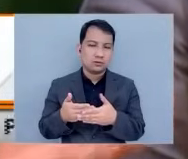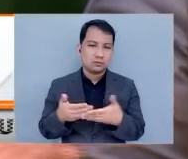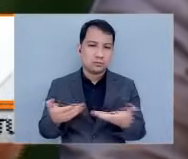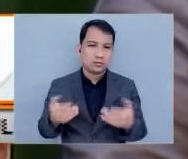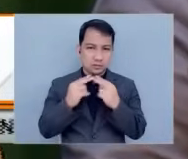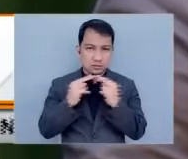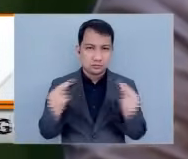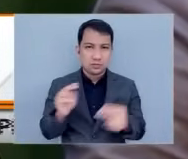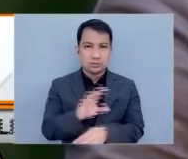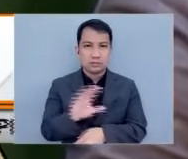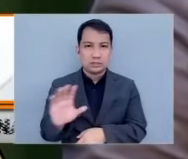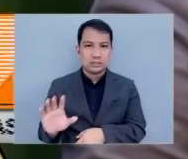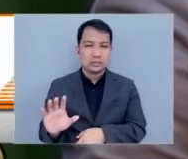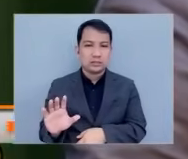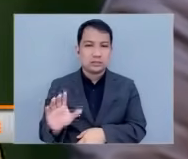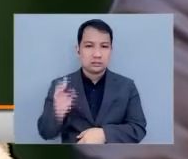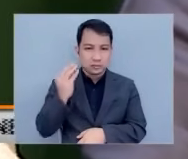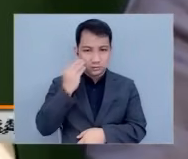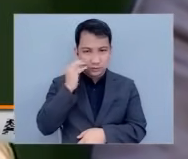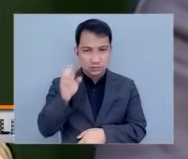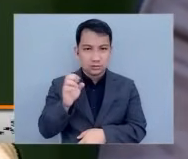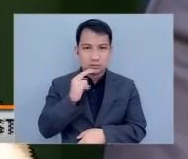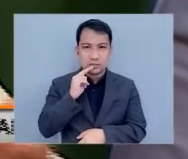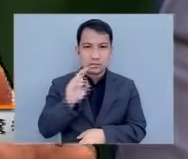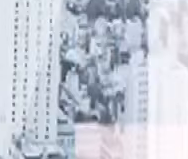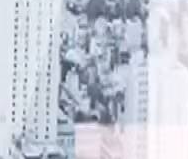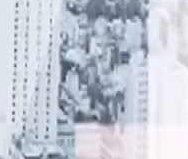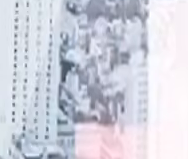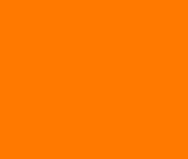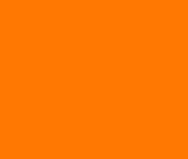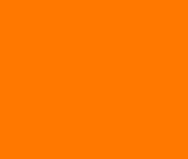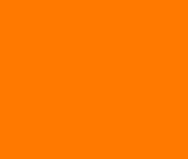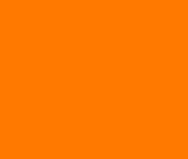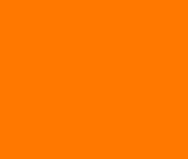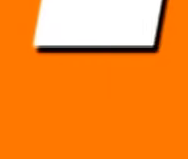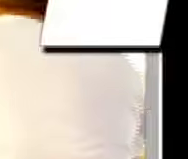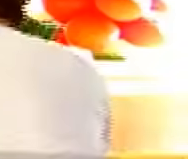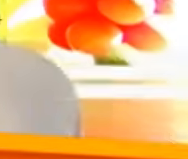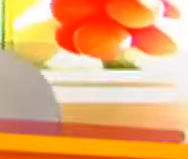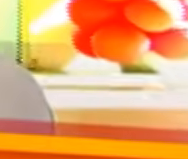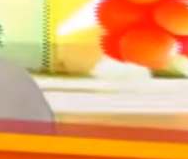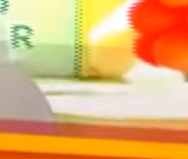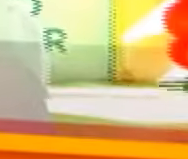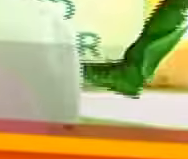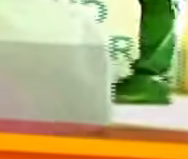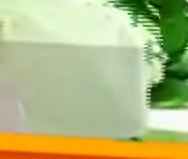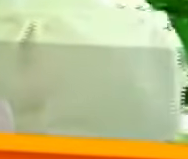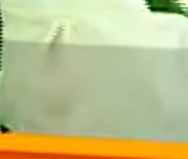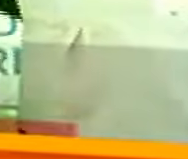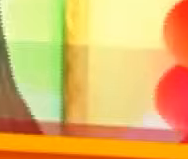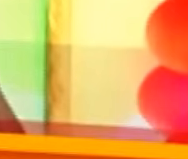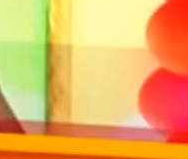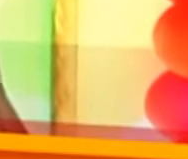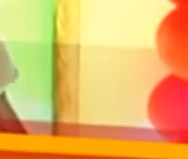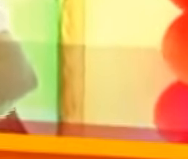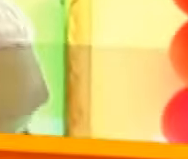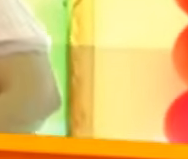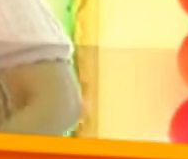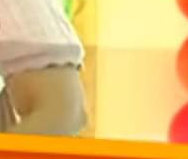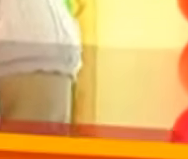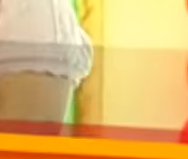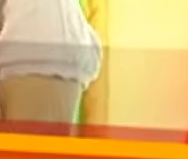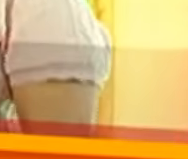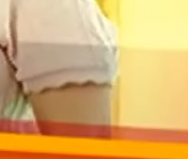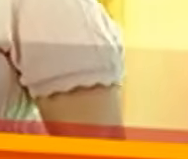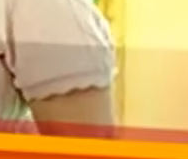sa frontline, Marian Enriquez, News 5. Susunod, napapadalas na pagsama ni Senator Amy Marcos sa